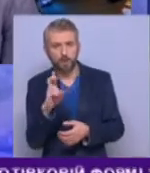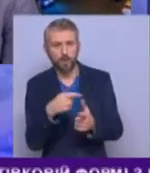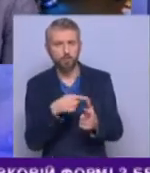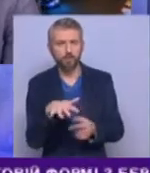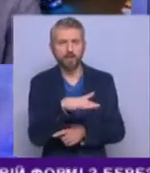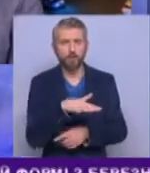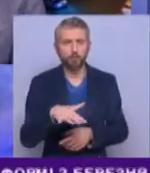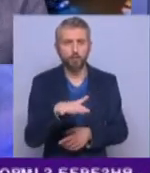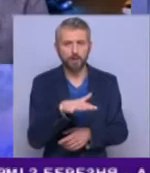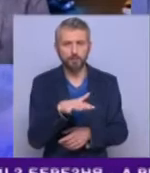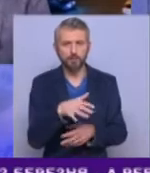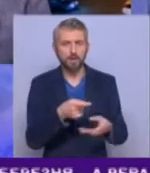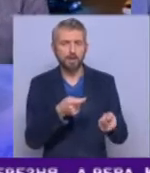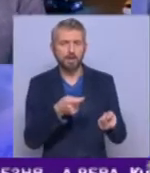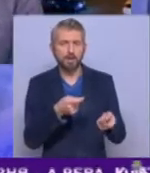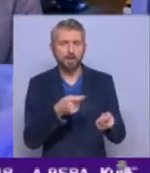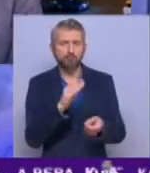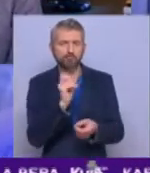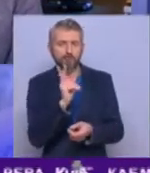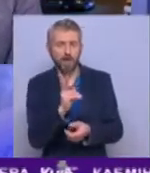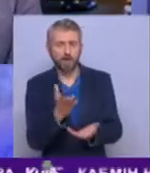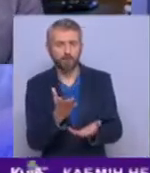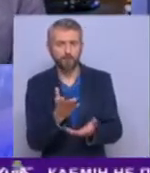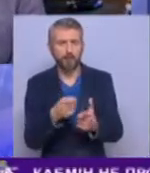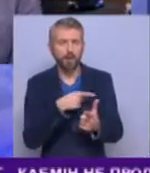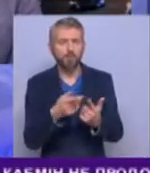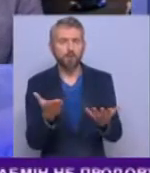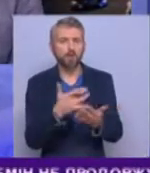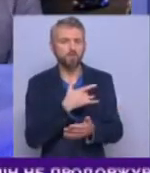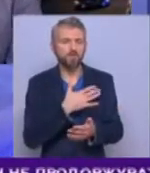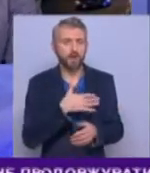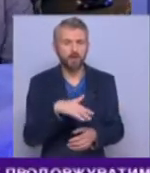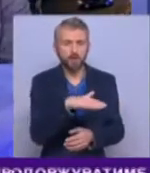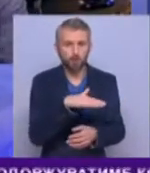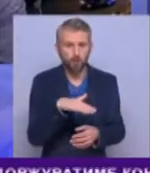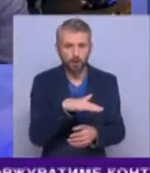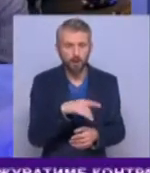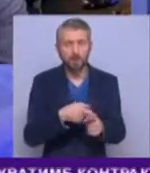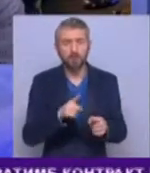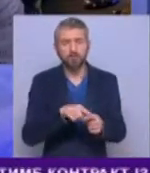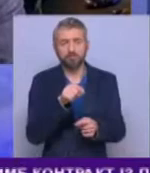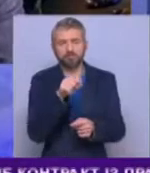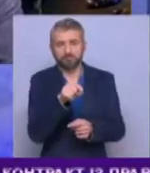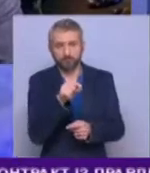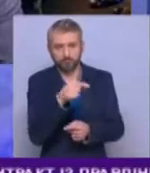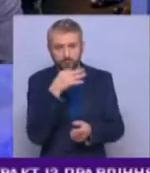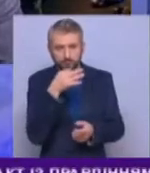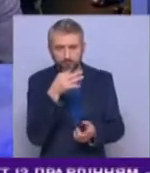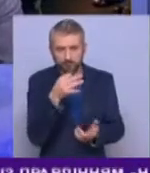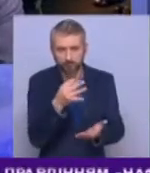території там, ЖЕКу якоїсь, або на якійсь приватній території, то безпосередньо безпосередньо цей балансоутримувач